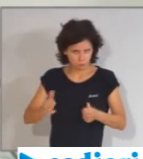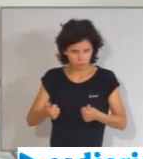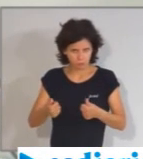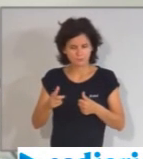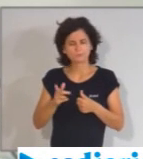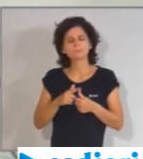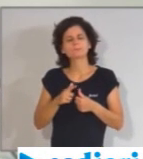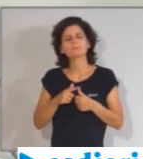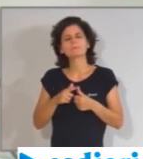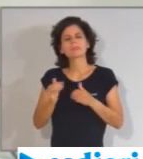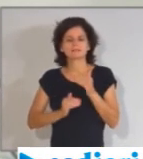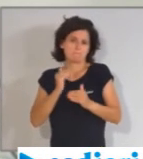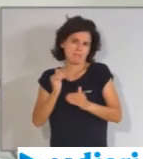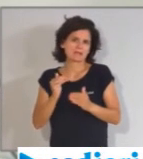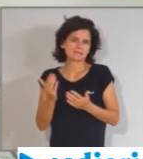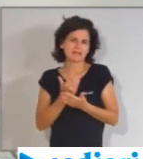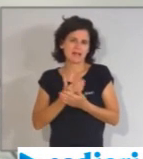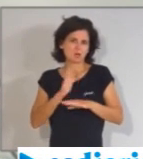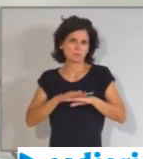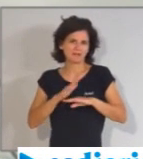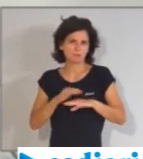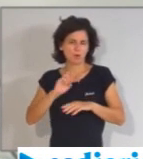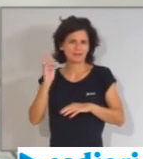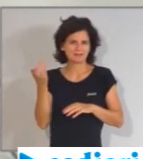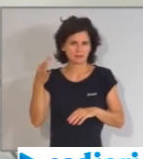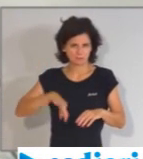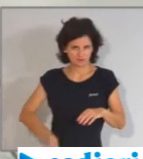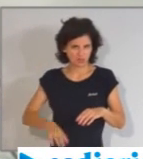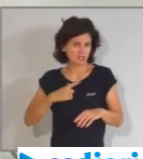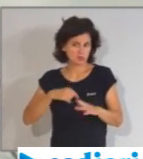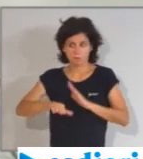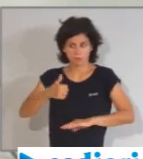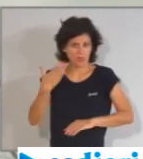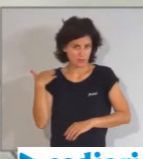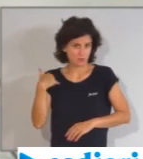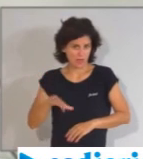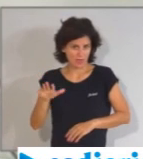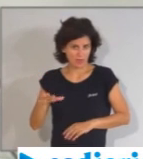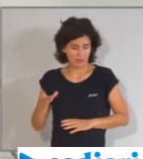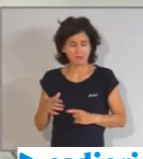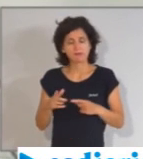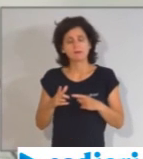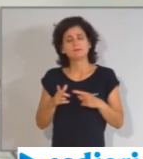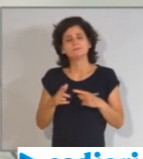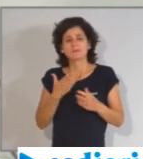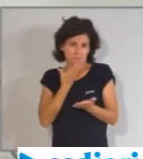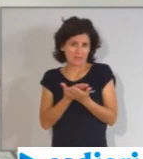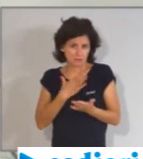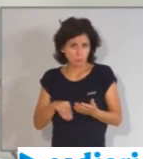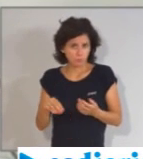salari mínim interprofessional, per exemple. Això és una mesura, de fet, que ja està implementada se va implementar